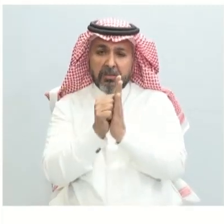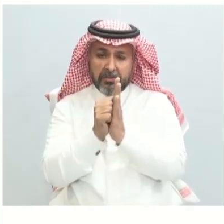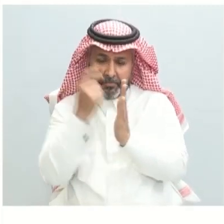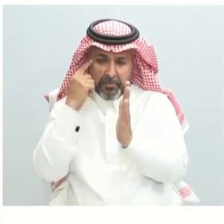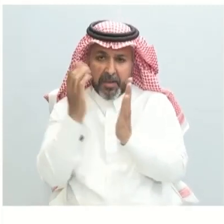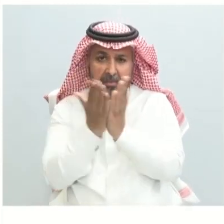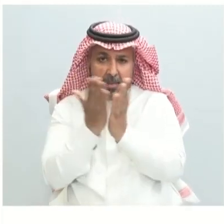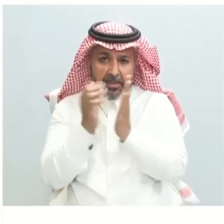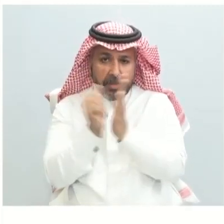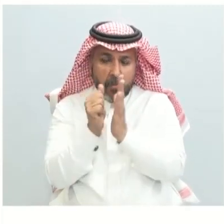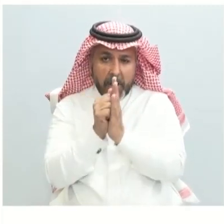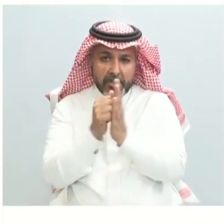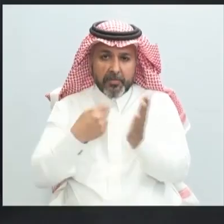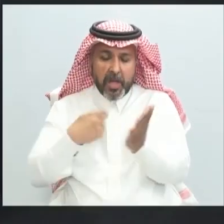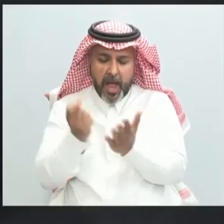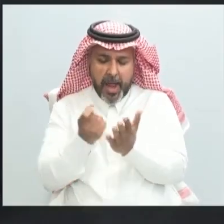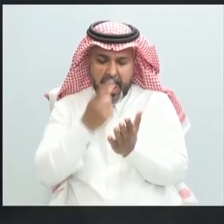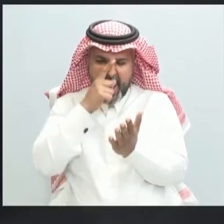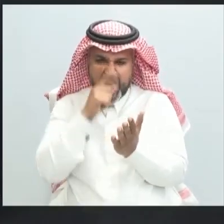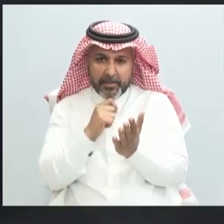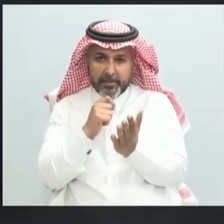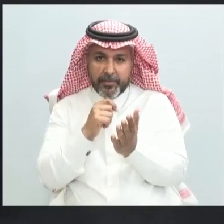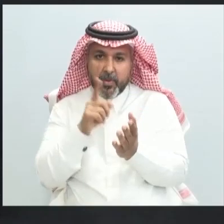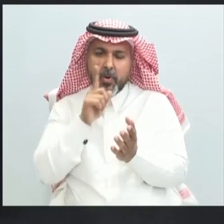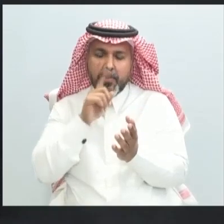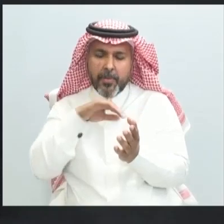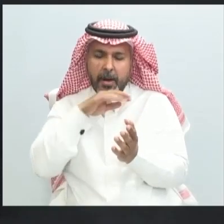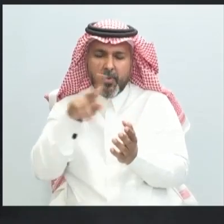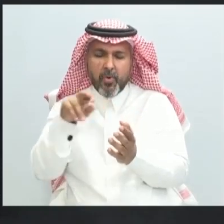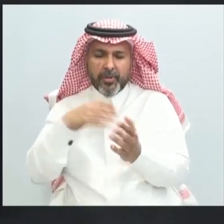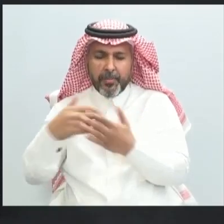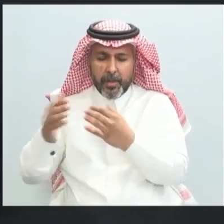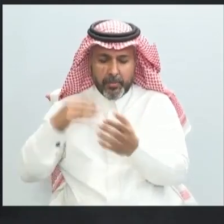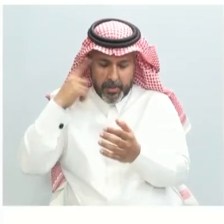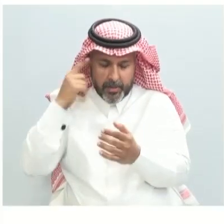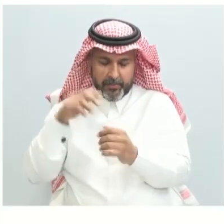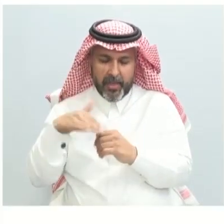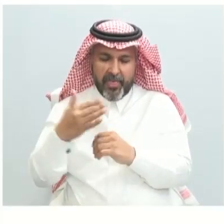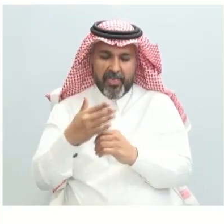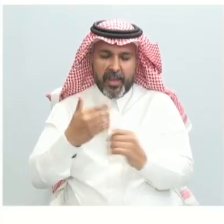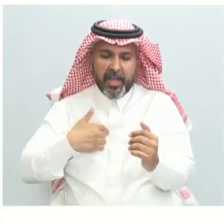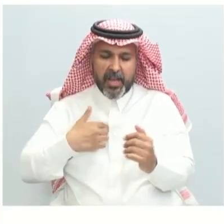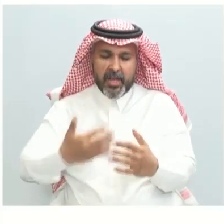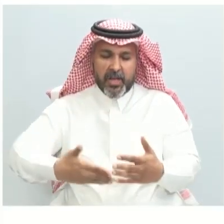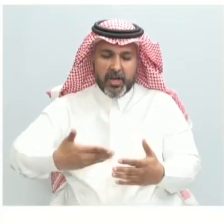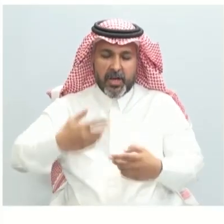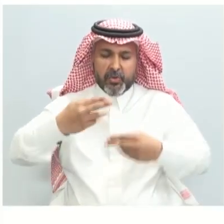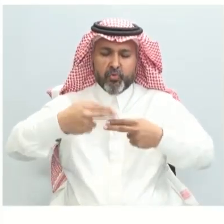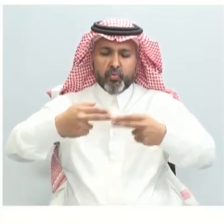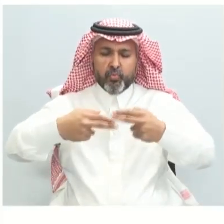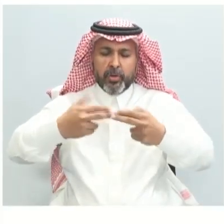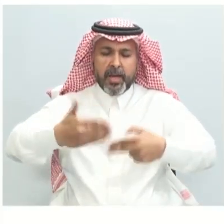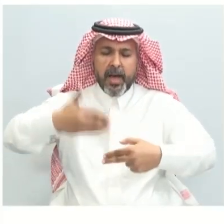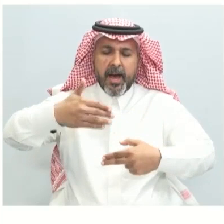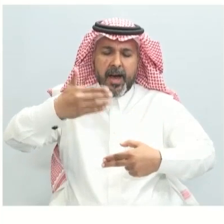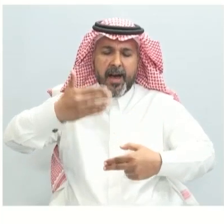ومسؤوليتك انت مسؤوليه شخصيه تطوير المهارات الذاتيه مهاراتك انت